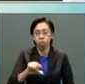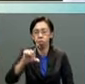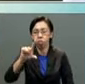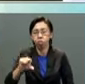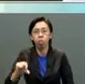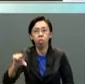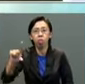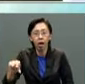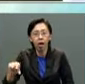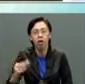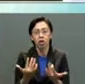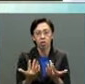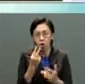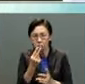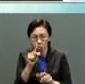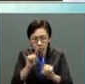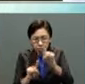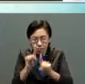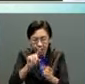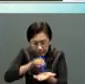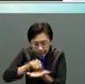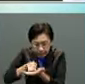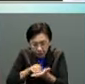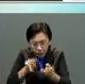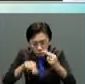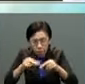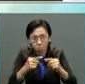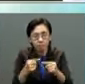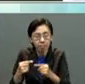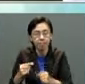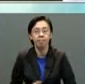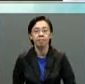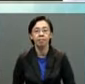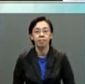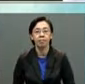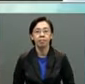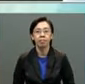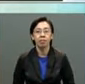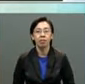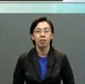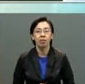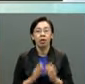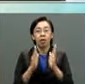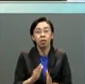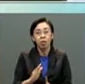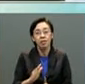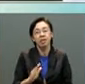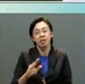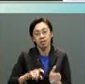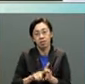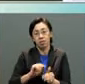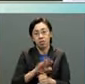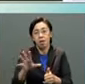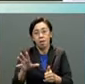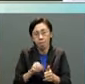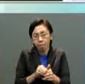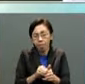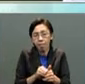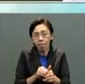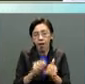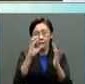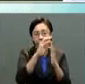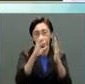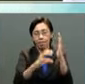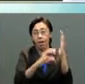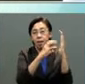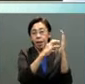ดูสถิติกันต่อนะครับมาดูการกระจายตัวของผู้ป่วยยืนยันนะครับตามรายภาคซึ่